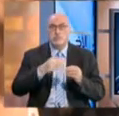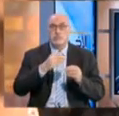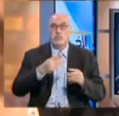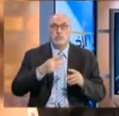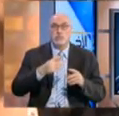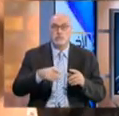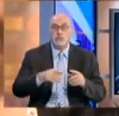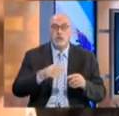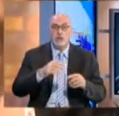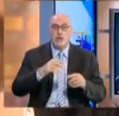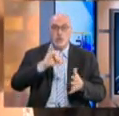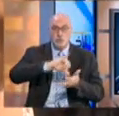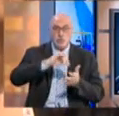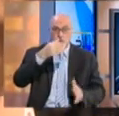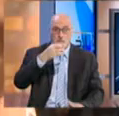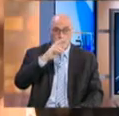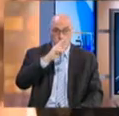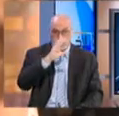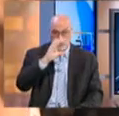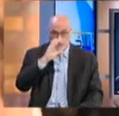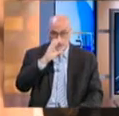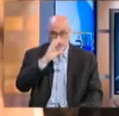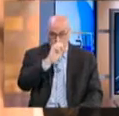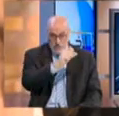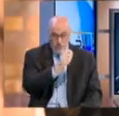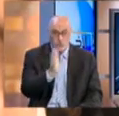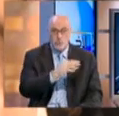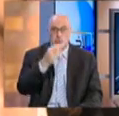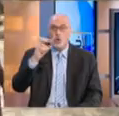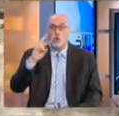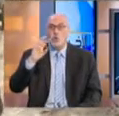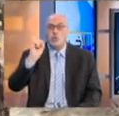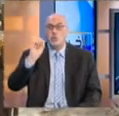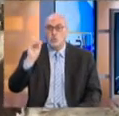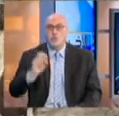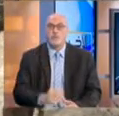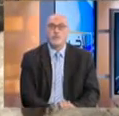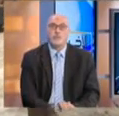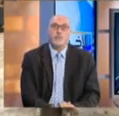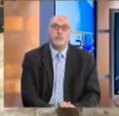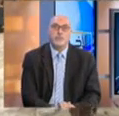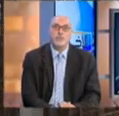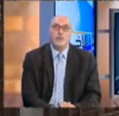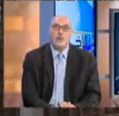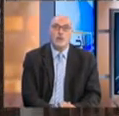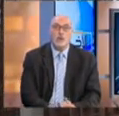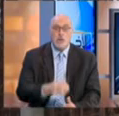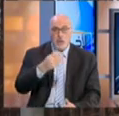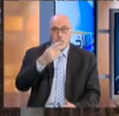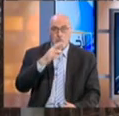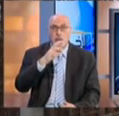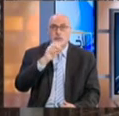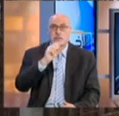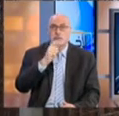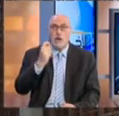à Marsa ou à Corso, le dessalement passera pratiquement à 60%. محطة المرسى هي الأخرى عرفت